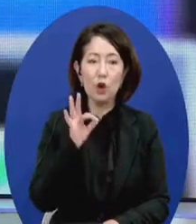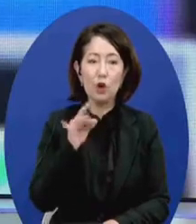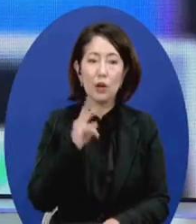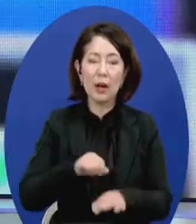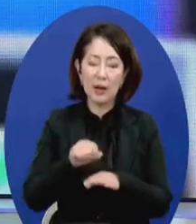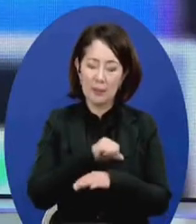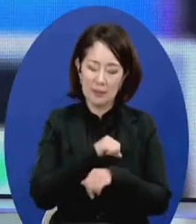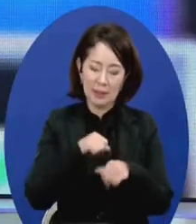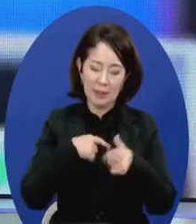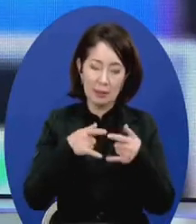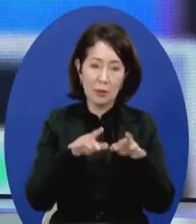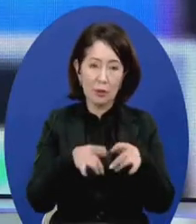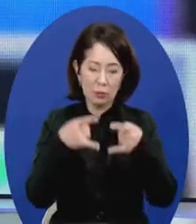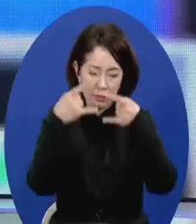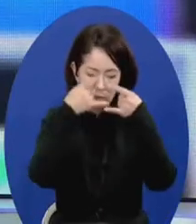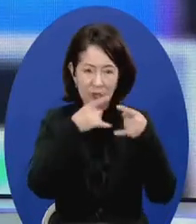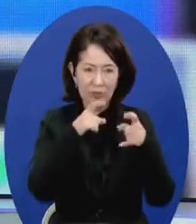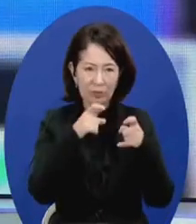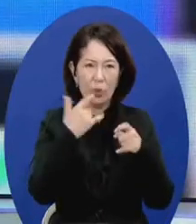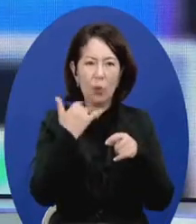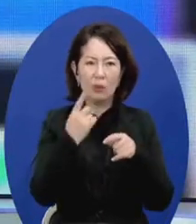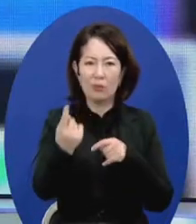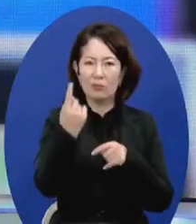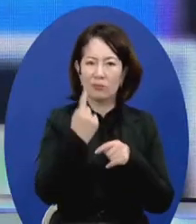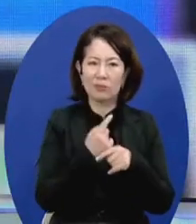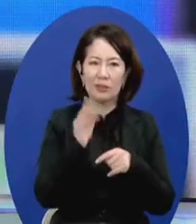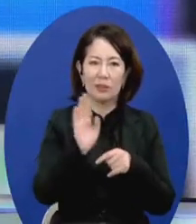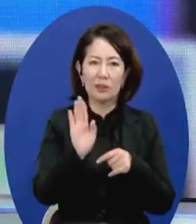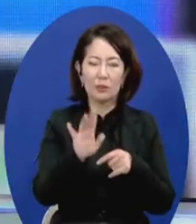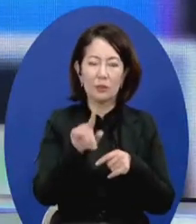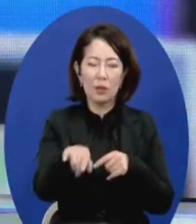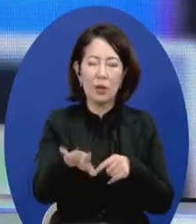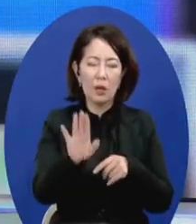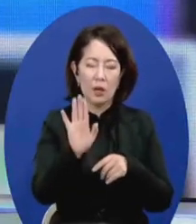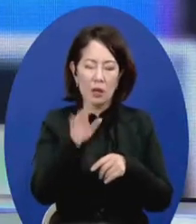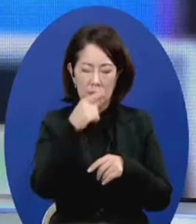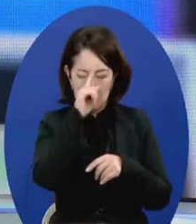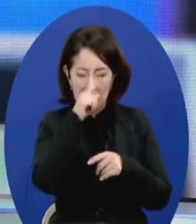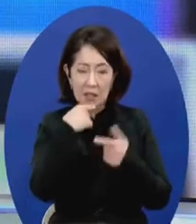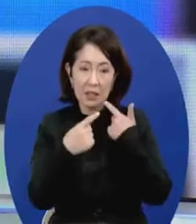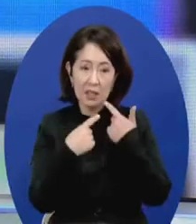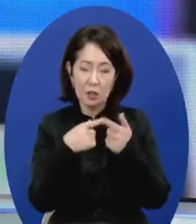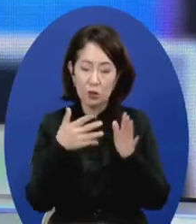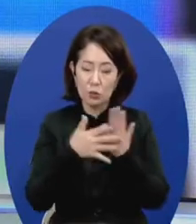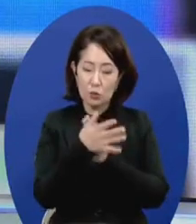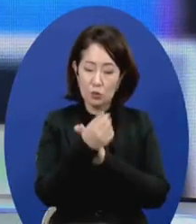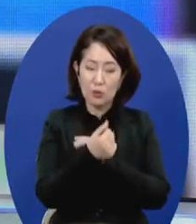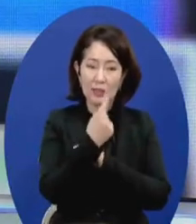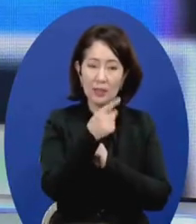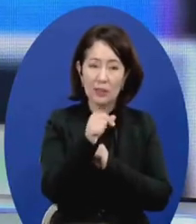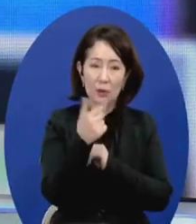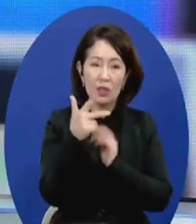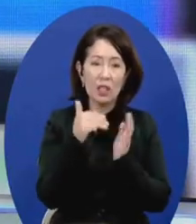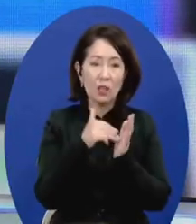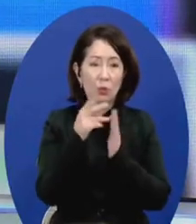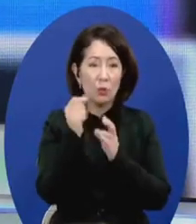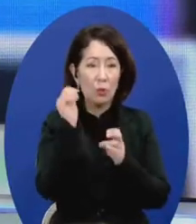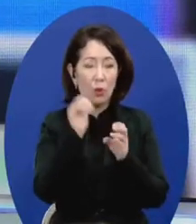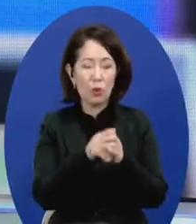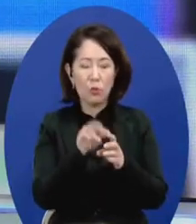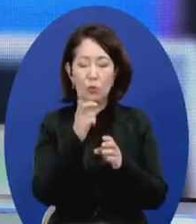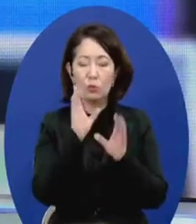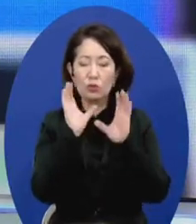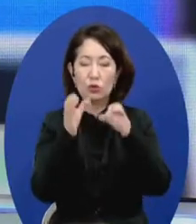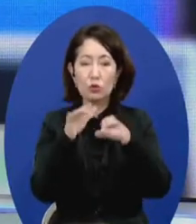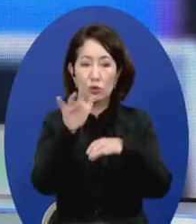Аймгийн иргэд компьютер томографийн зураг авахуулах гэж Улаанбаатар хотыг зорих шаардлага болсон тухай эмчнэр ярьж байна. Төсвийн 1.3 тэрбум төгрөгийн хөрөнгө оруулалтаар бүсийн